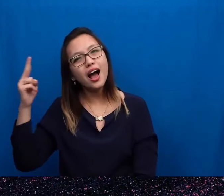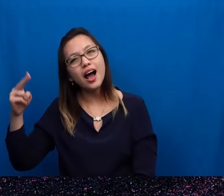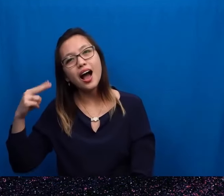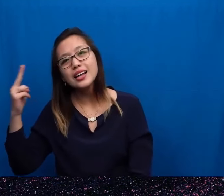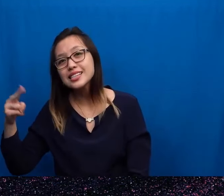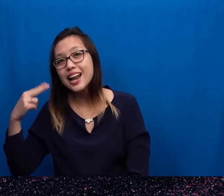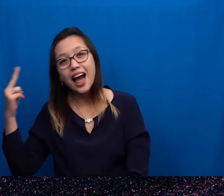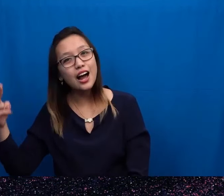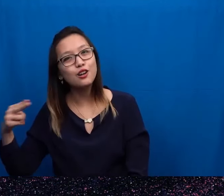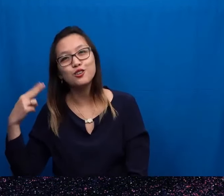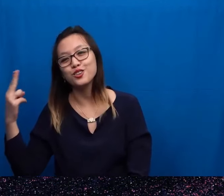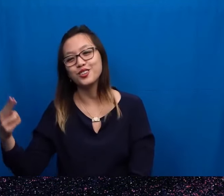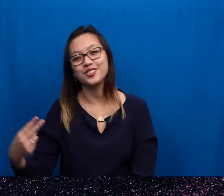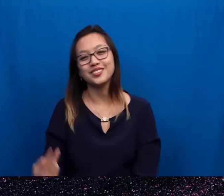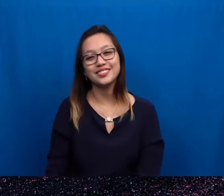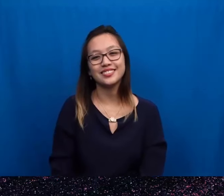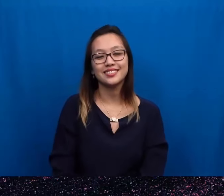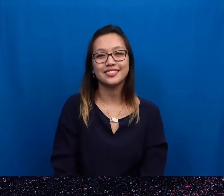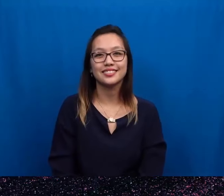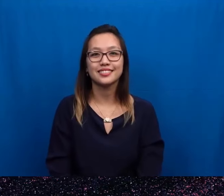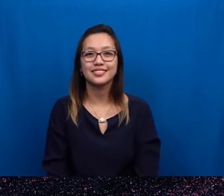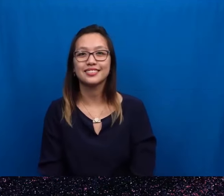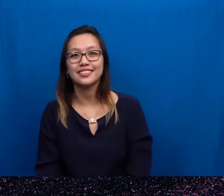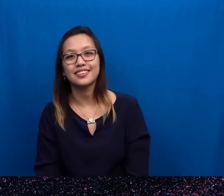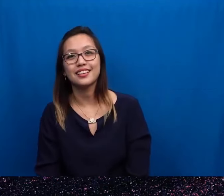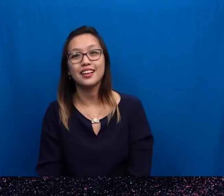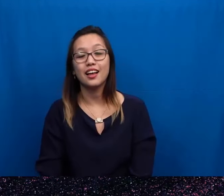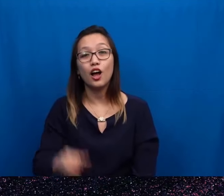bekerja selalu